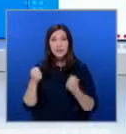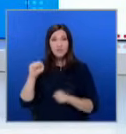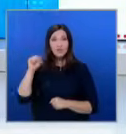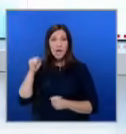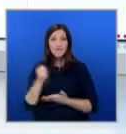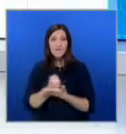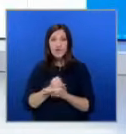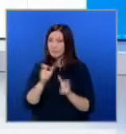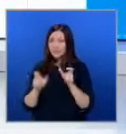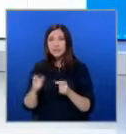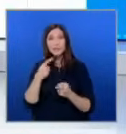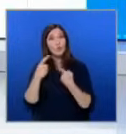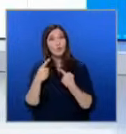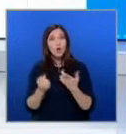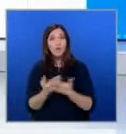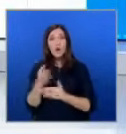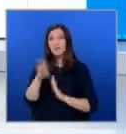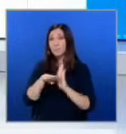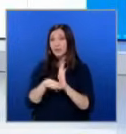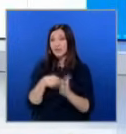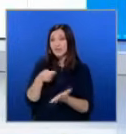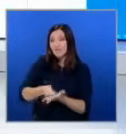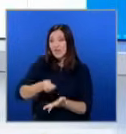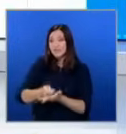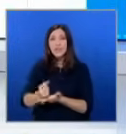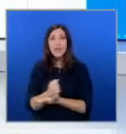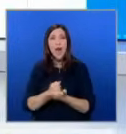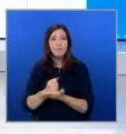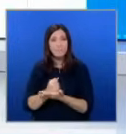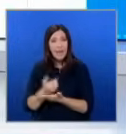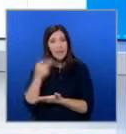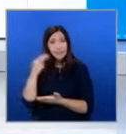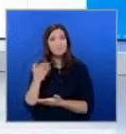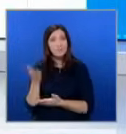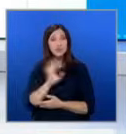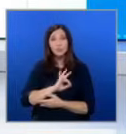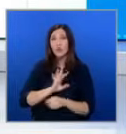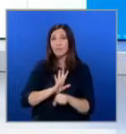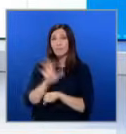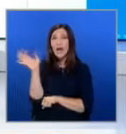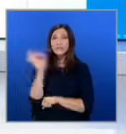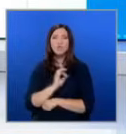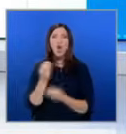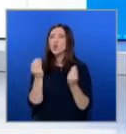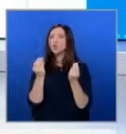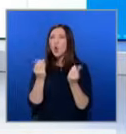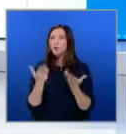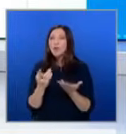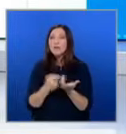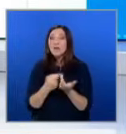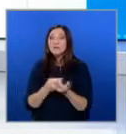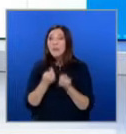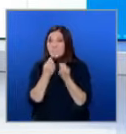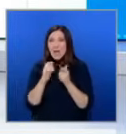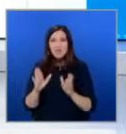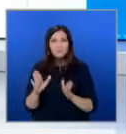Здравната каса и фармацевтите договориха новите правила за финансиране на аптеките. Те ще получават 15% от стойността на